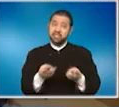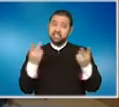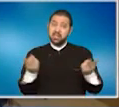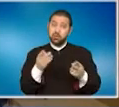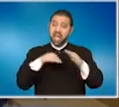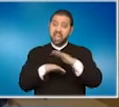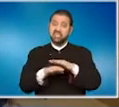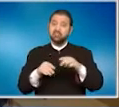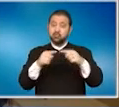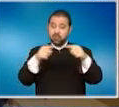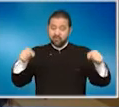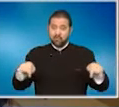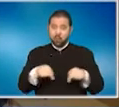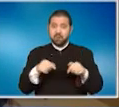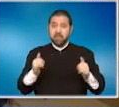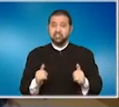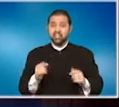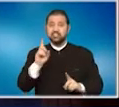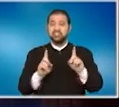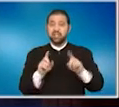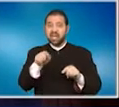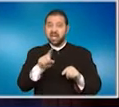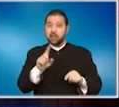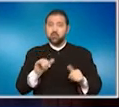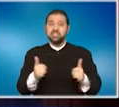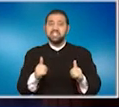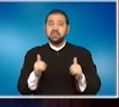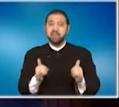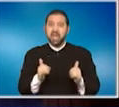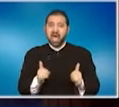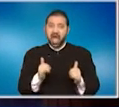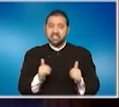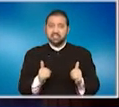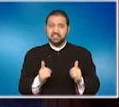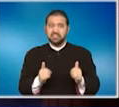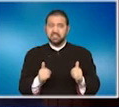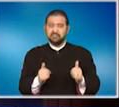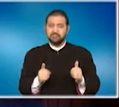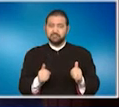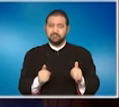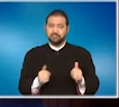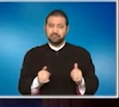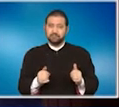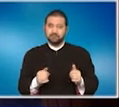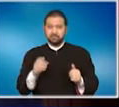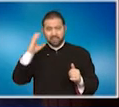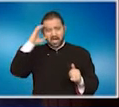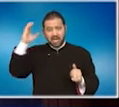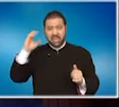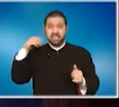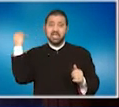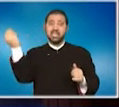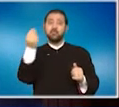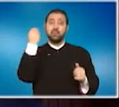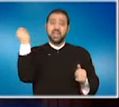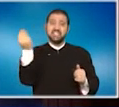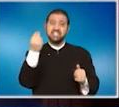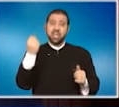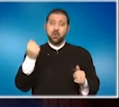sub forma aceasta. Iar dacă ele nu se întâmplă astăzi cu atâta evidență, socotim că